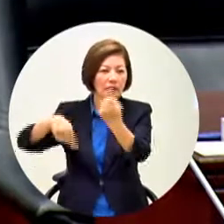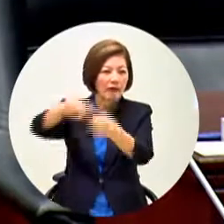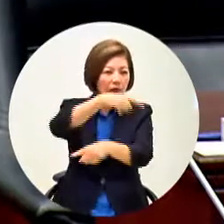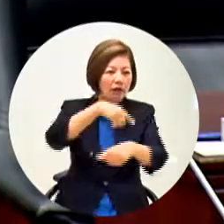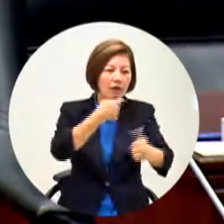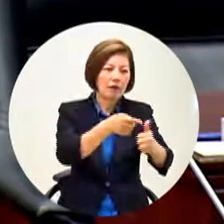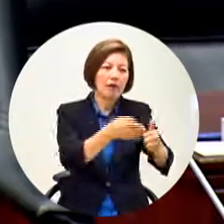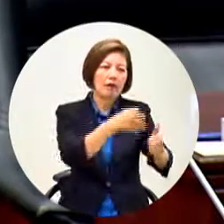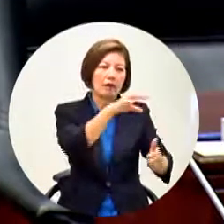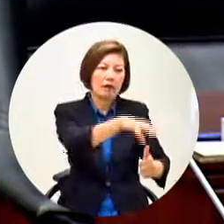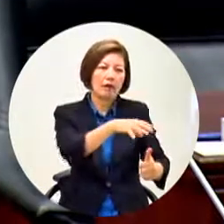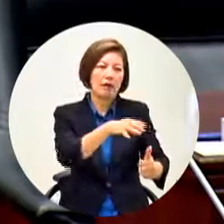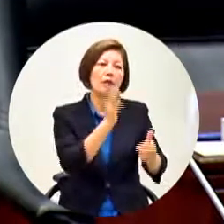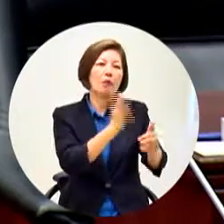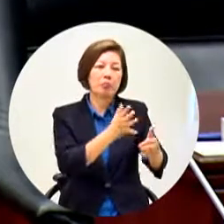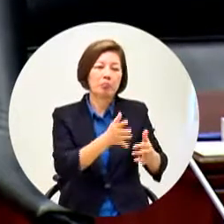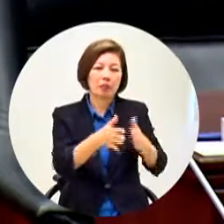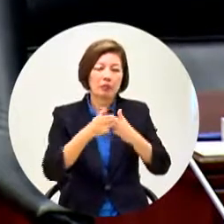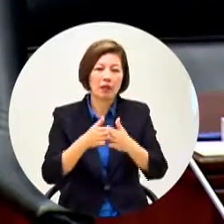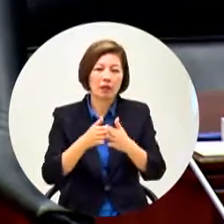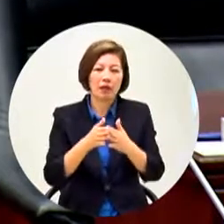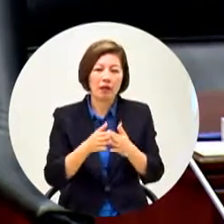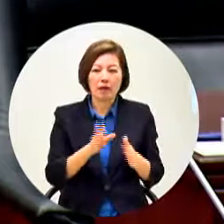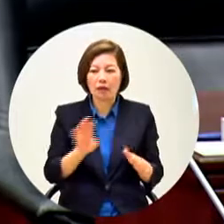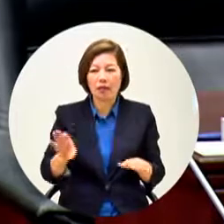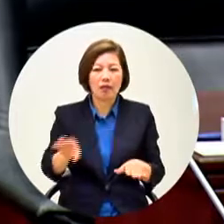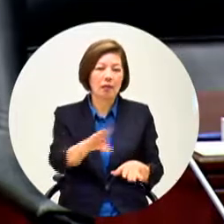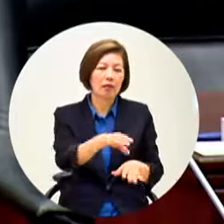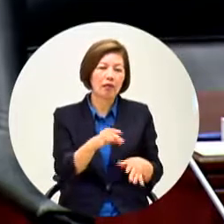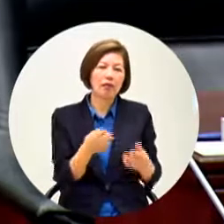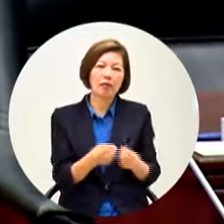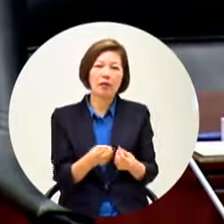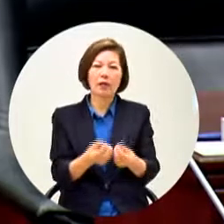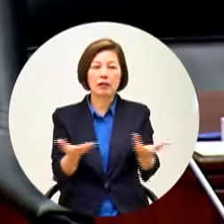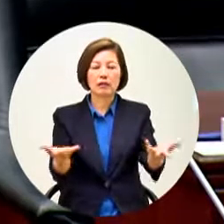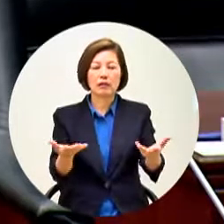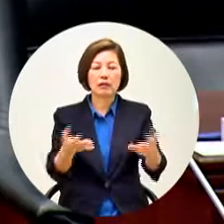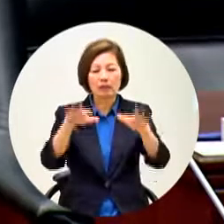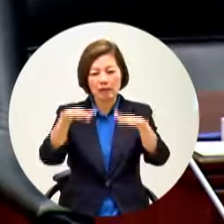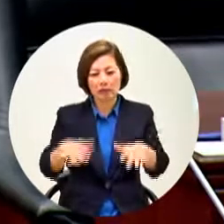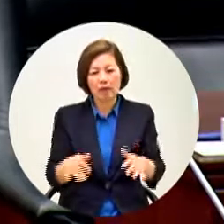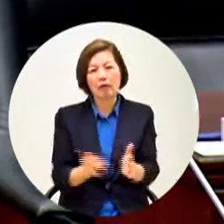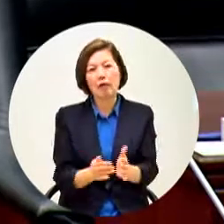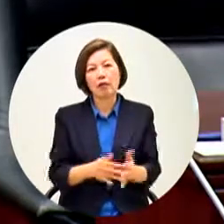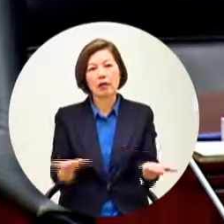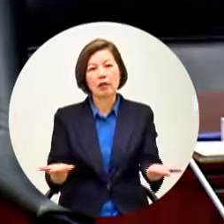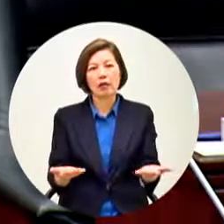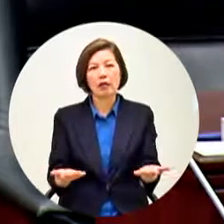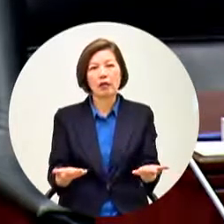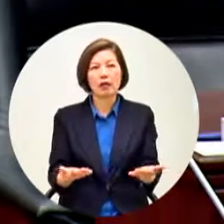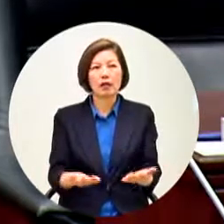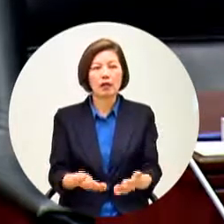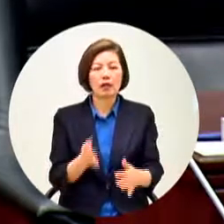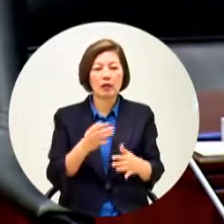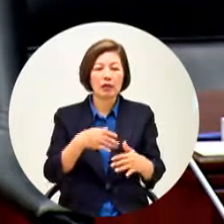啊，等你请示了，迄台车毋知要落去倒位啊，水已经退了啊，结果请示回来就讲教育局讲袂使